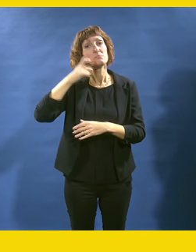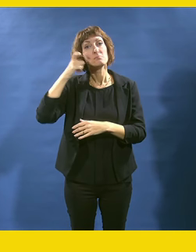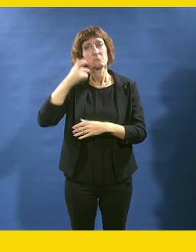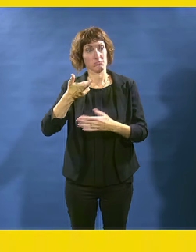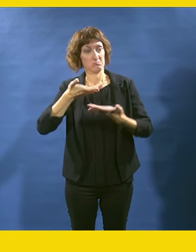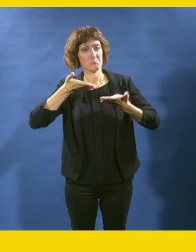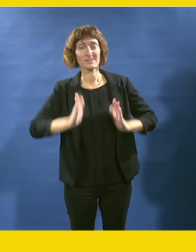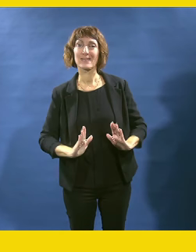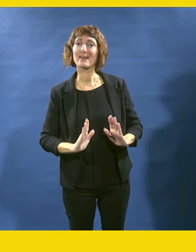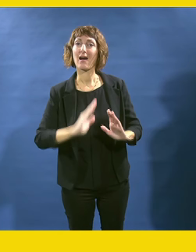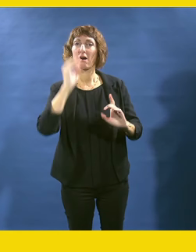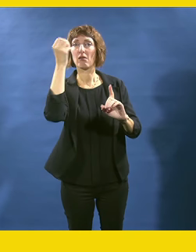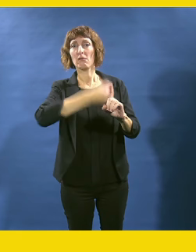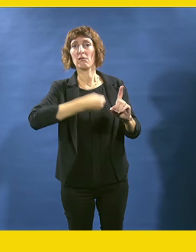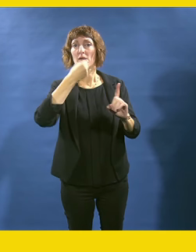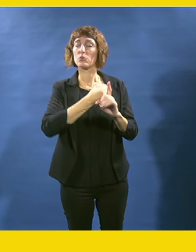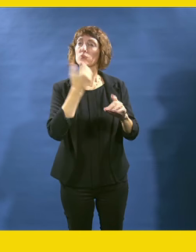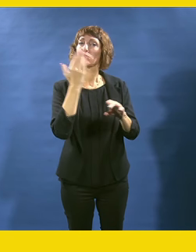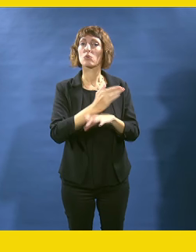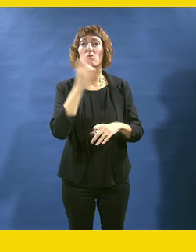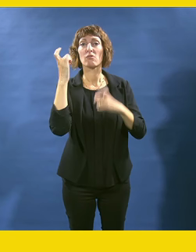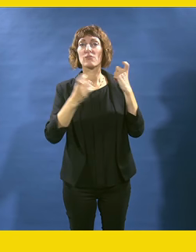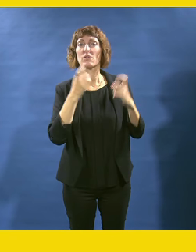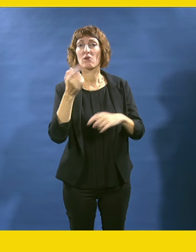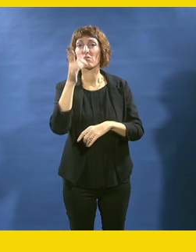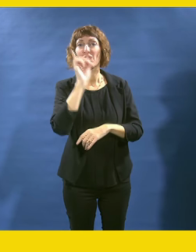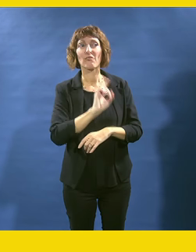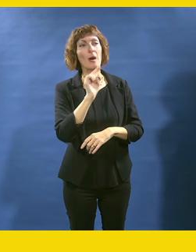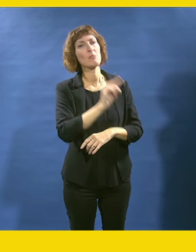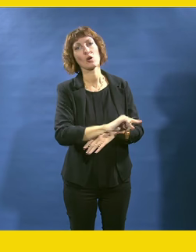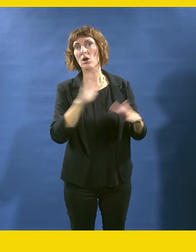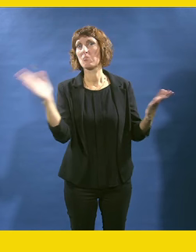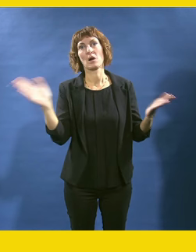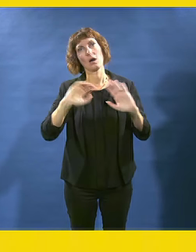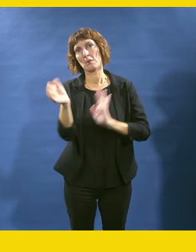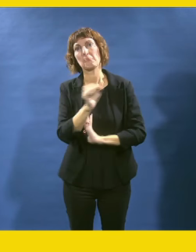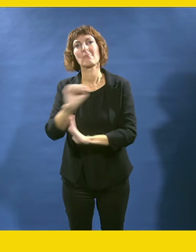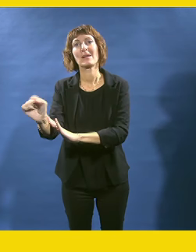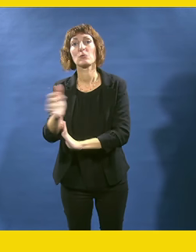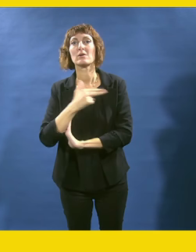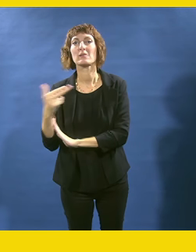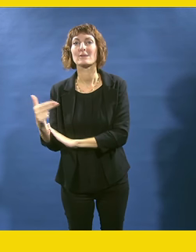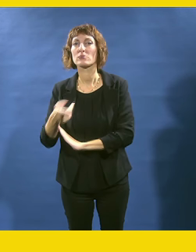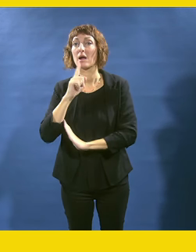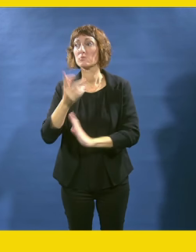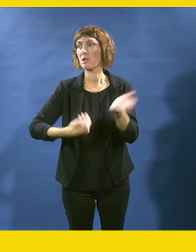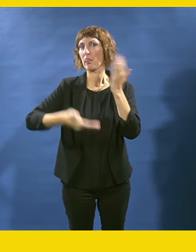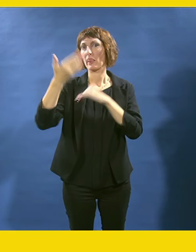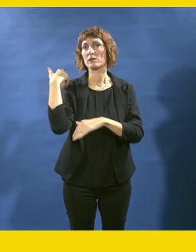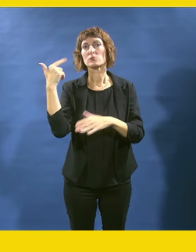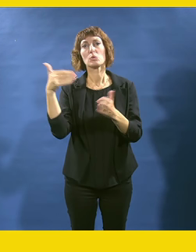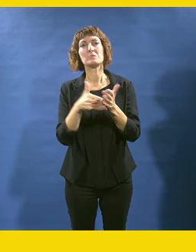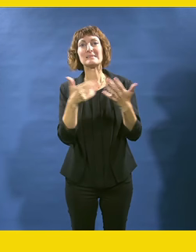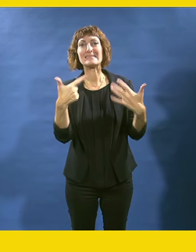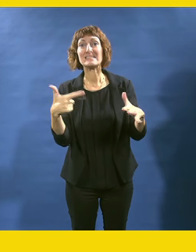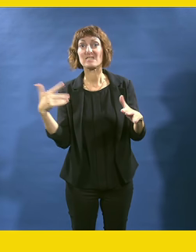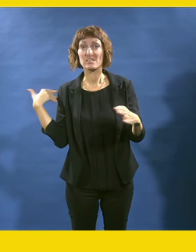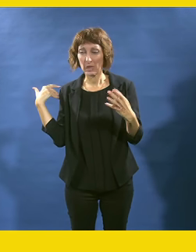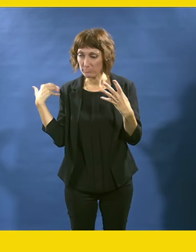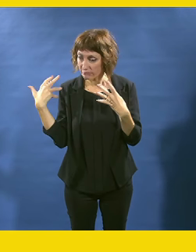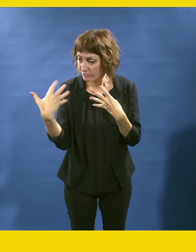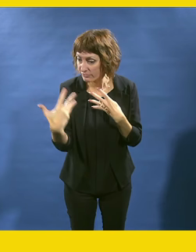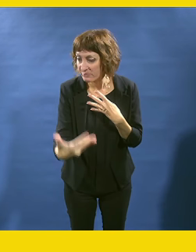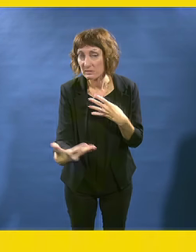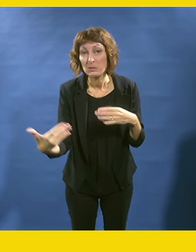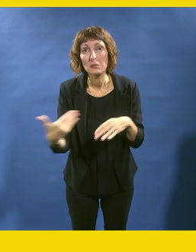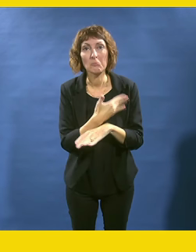violences faites aux femmes grande cause nationale en 2017, ben, il ne s'est pas passé grand-chose en France. On peut raconter tout ce qu'on veut